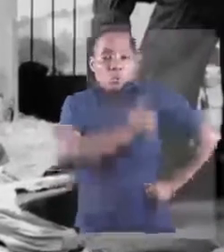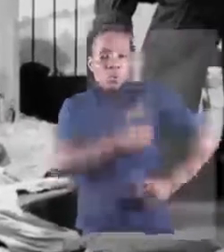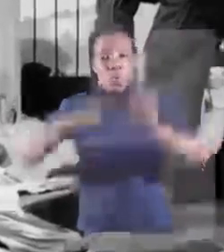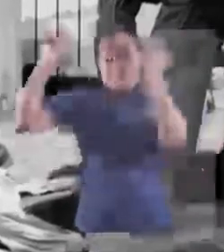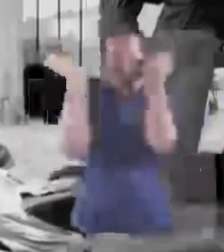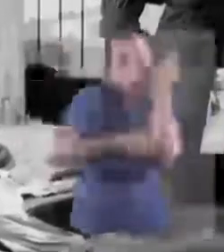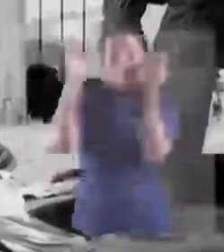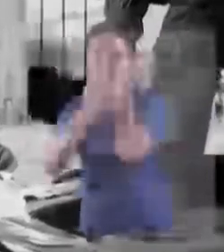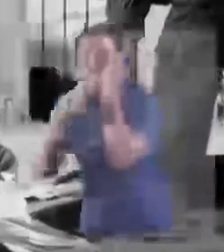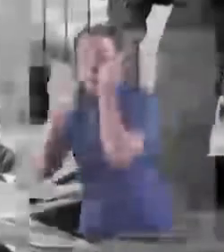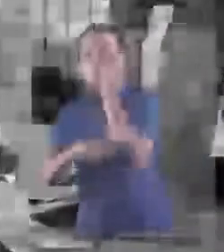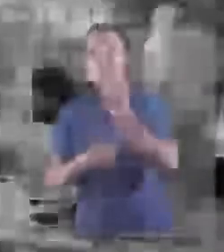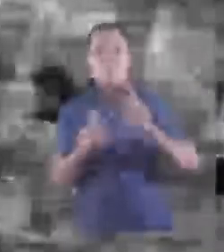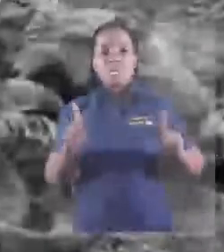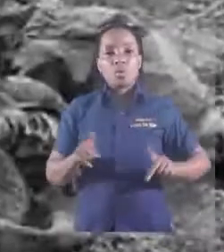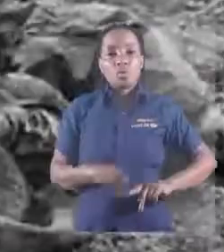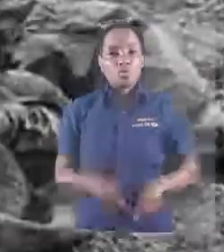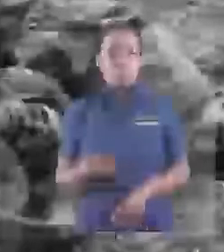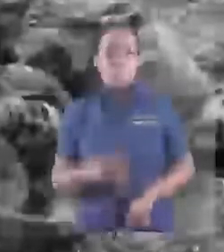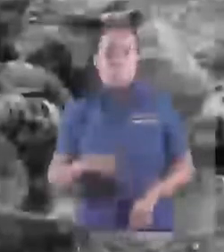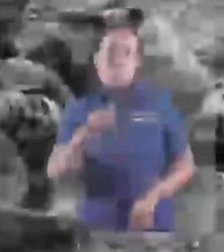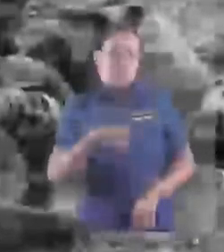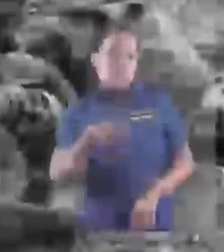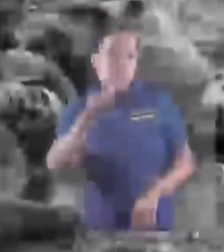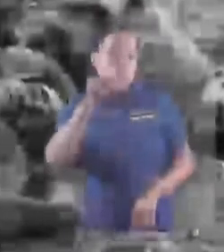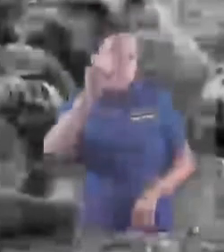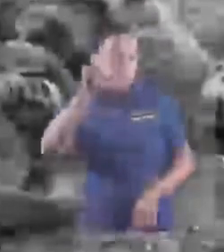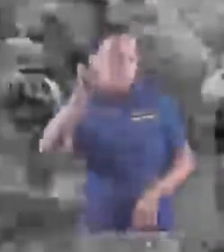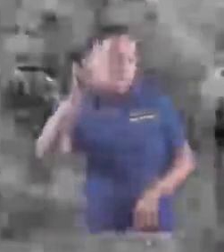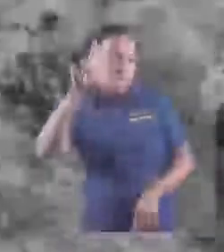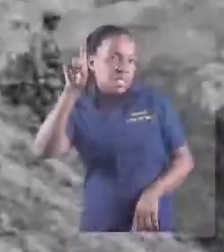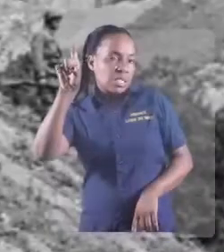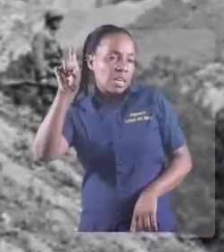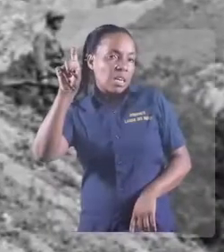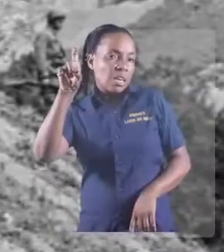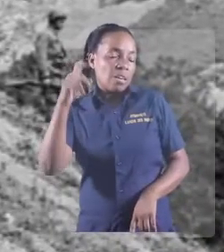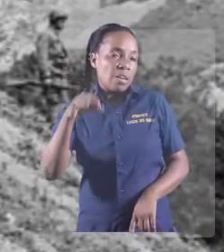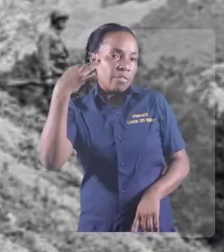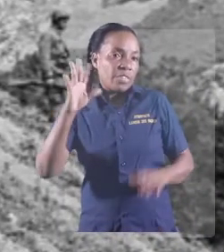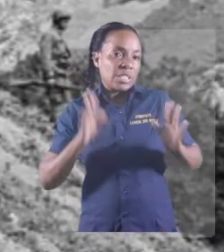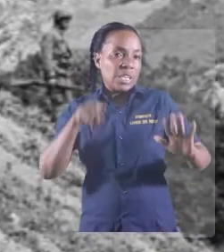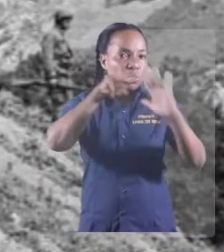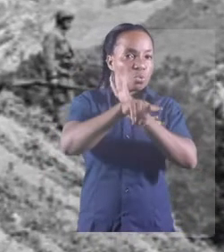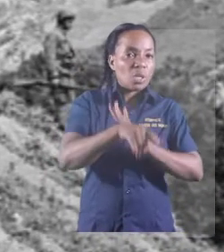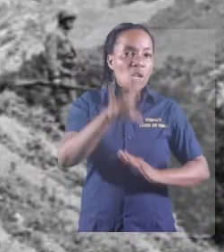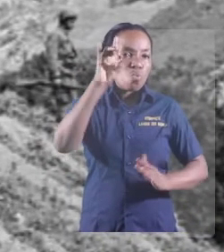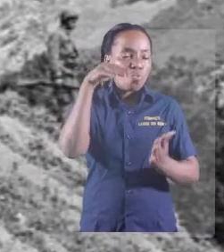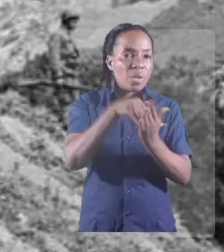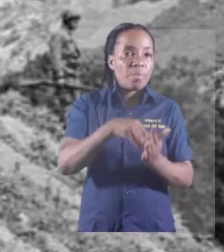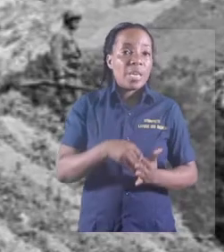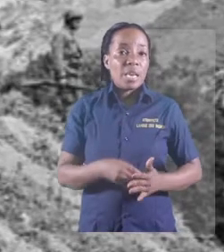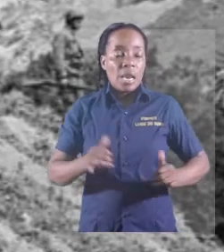de Français tués, 8000 Algériens massacrés, selon l'administration